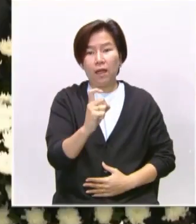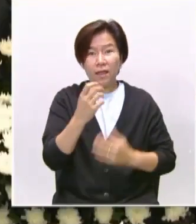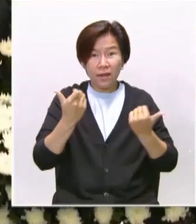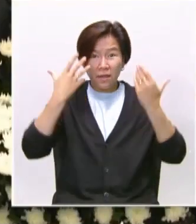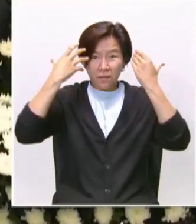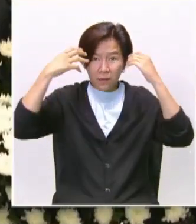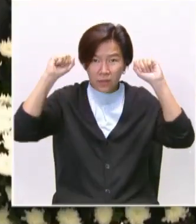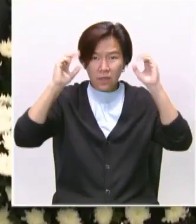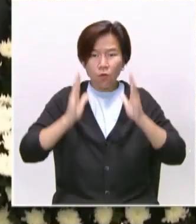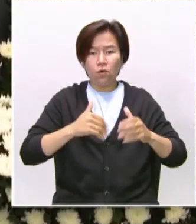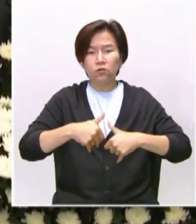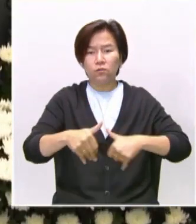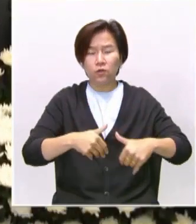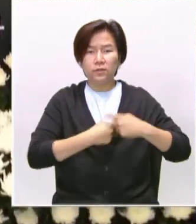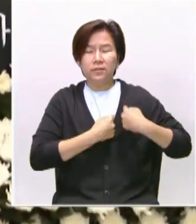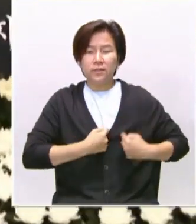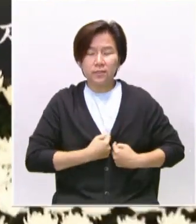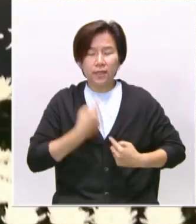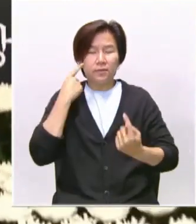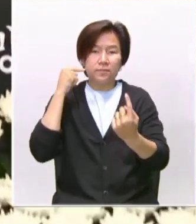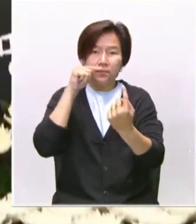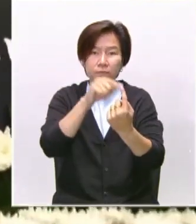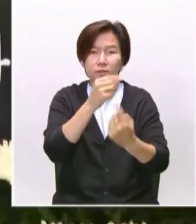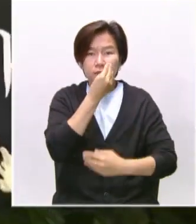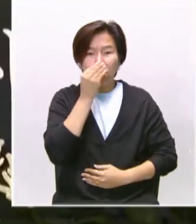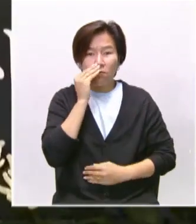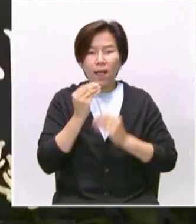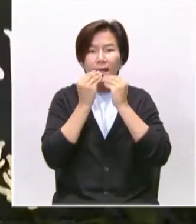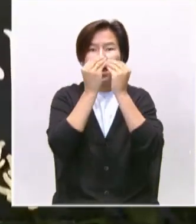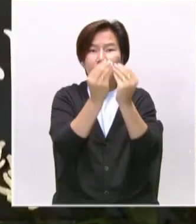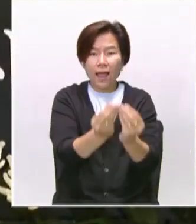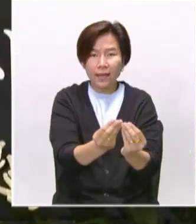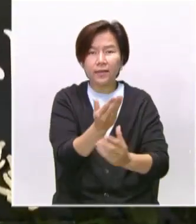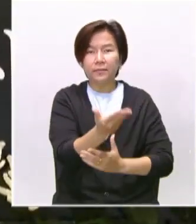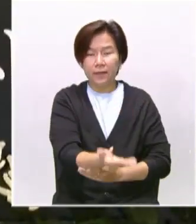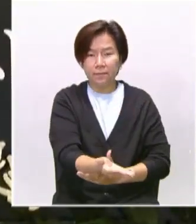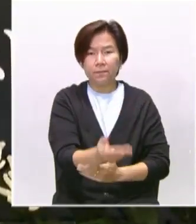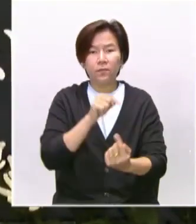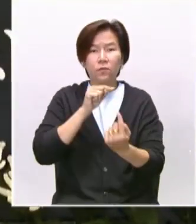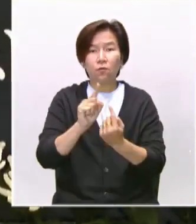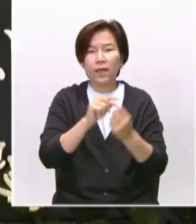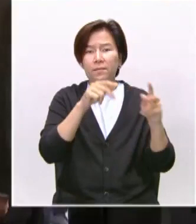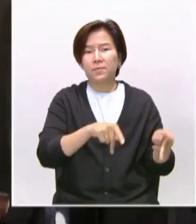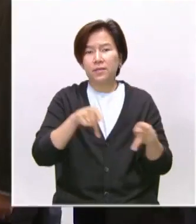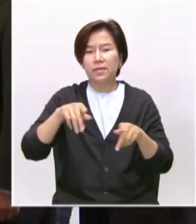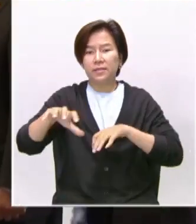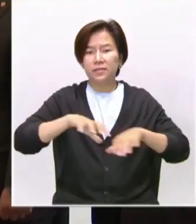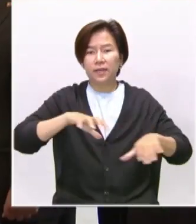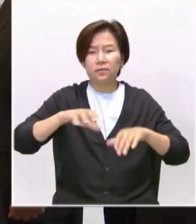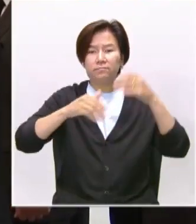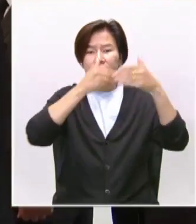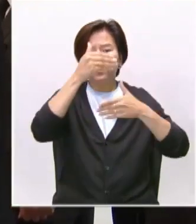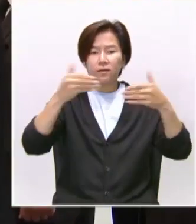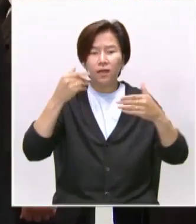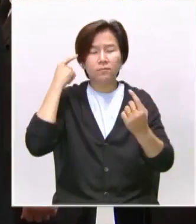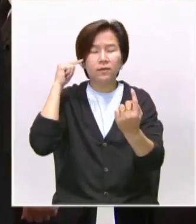ต้แล้วก็ผู้คนจำนวนมากนะครับได้ร่วมกันนำดอกไม้ไปวางไว้ที่อนุสรณ์สถานชั่วคราวซึ่งจัดพิธีไว้อาลัยทั่วทั้งประเทศเนี่ยเป็นวันที่2แ